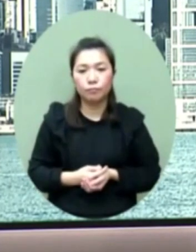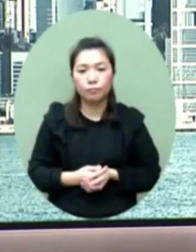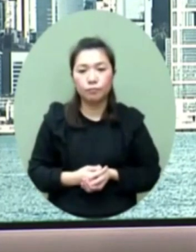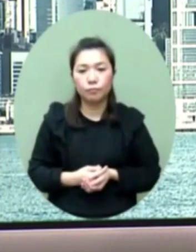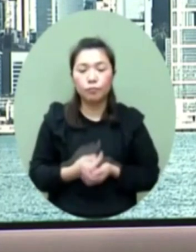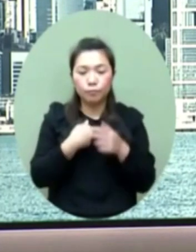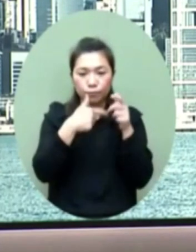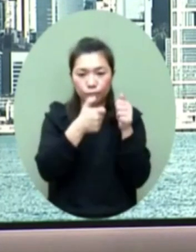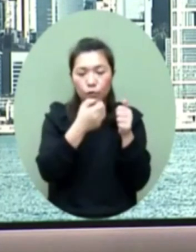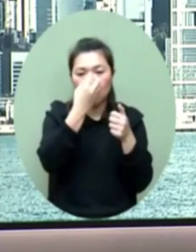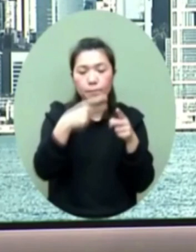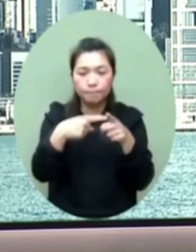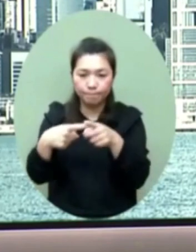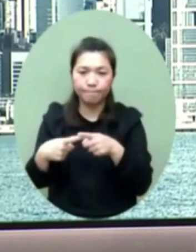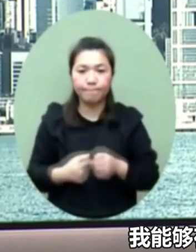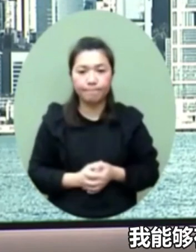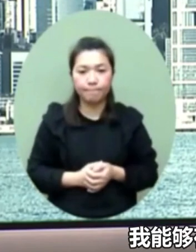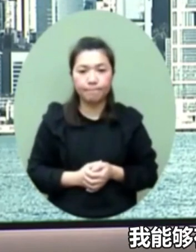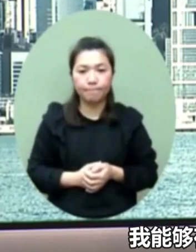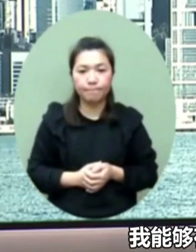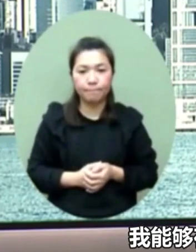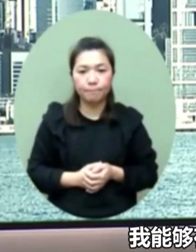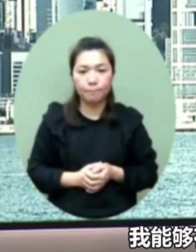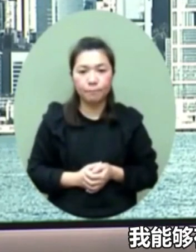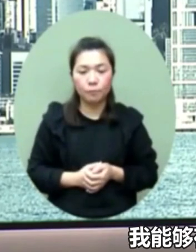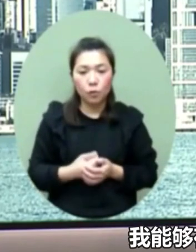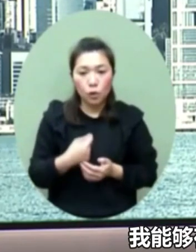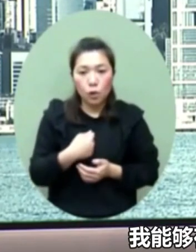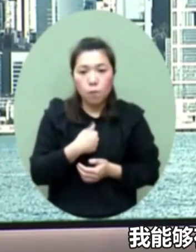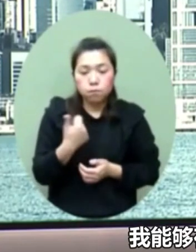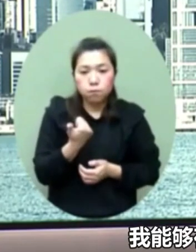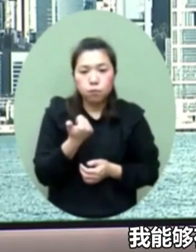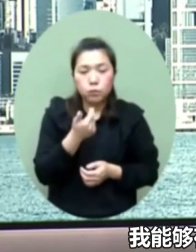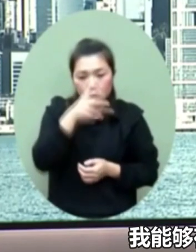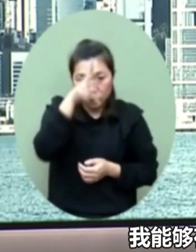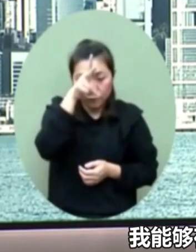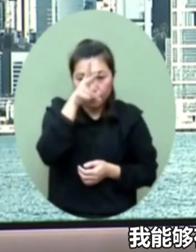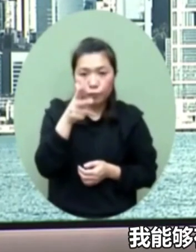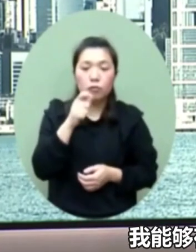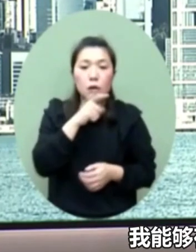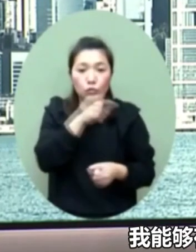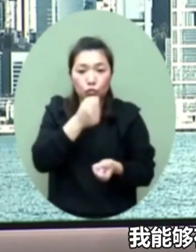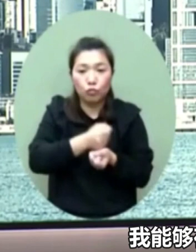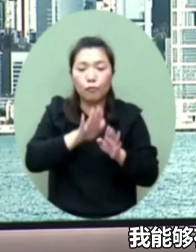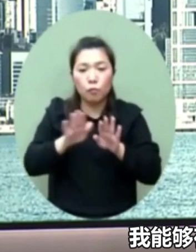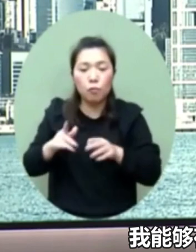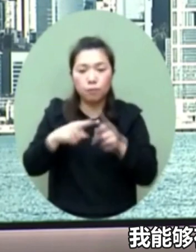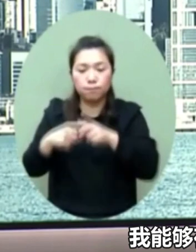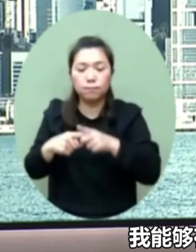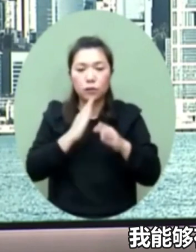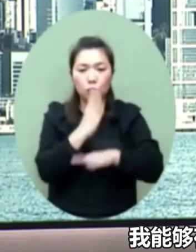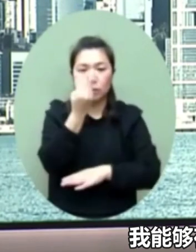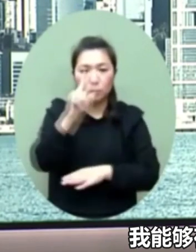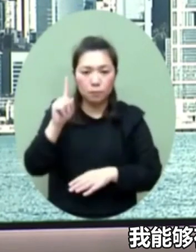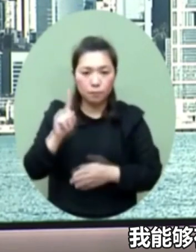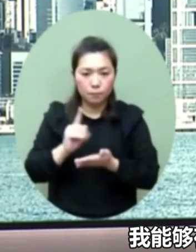我多谢香港市民，我能够在政府服务市民超过40年，我感到